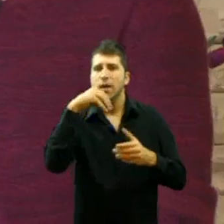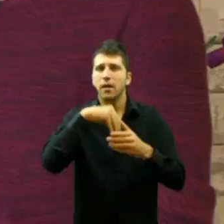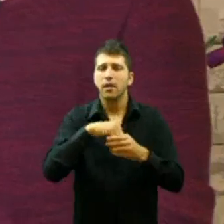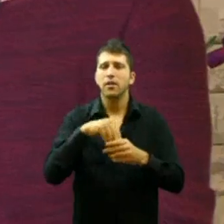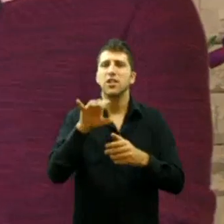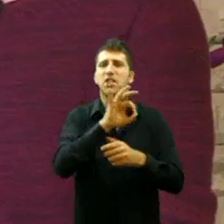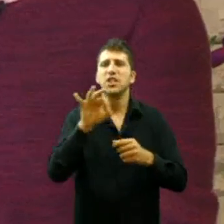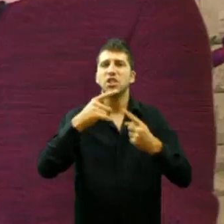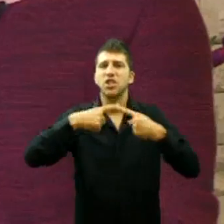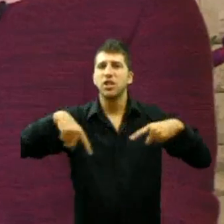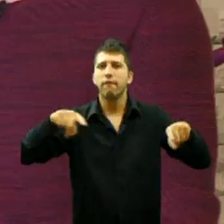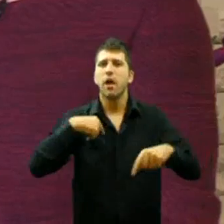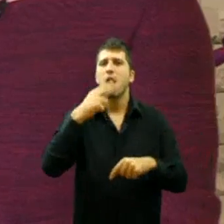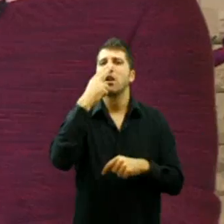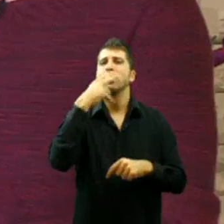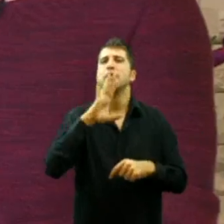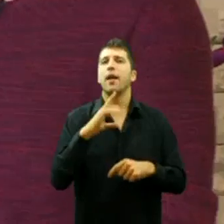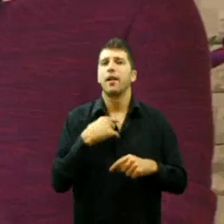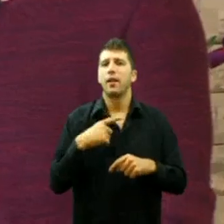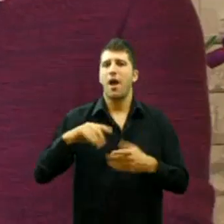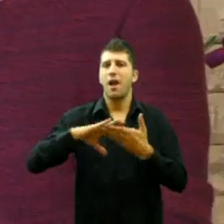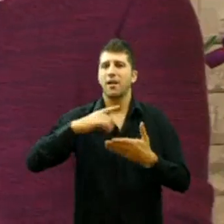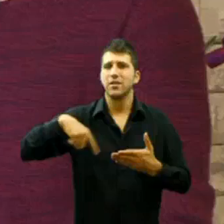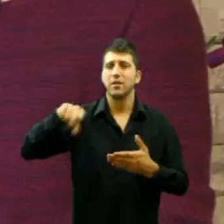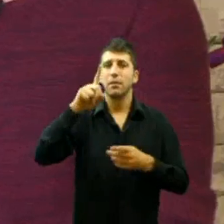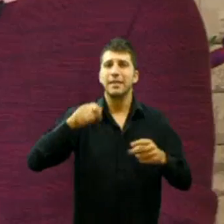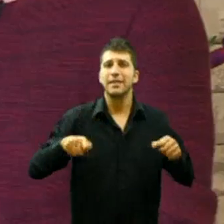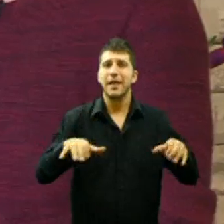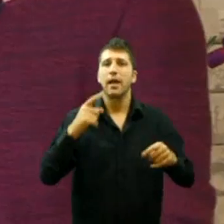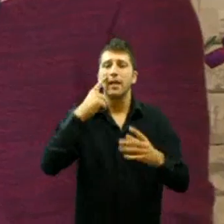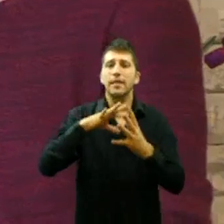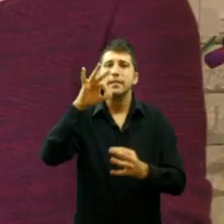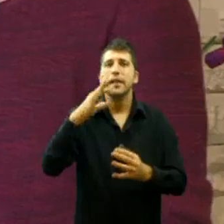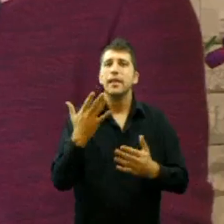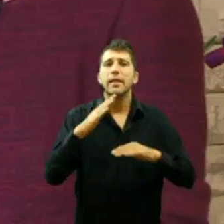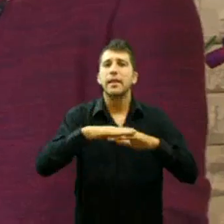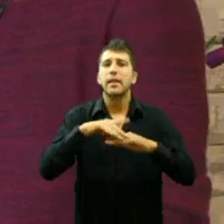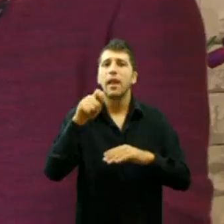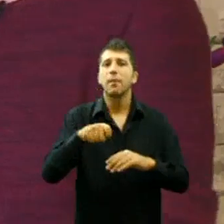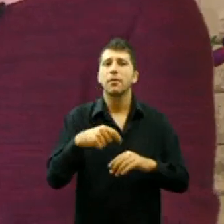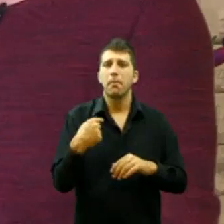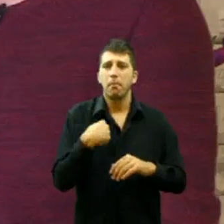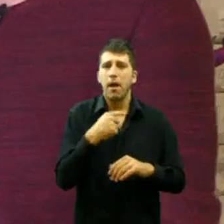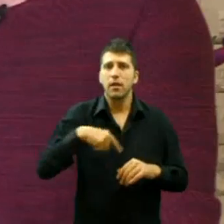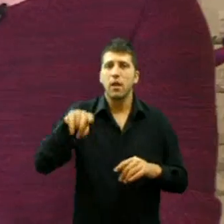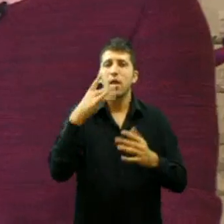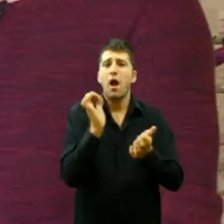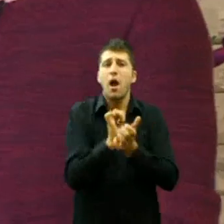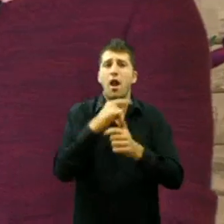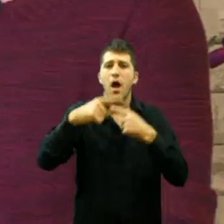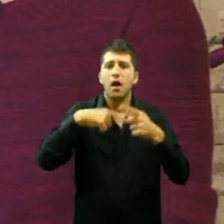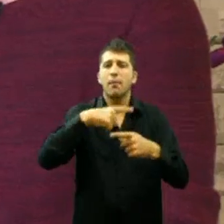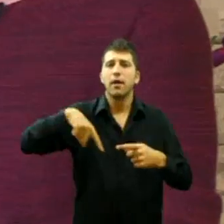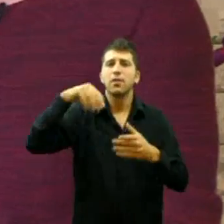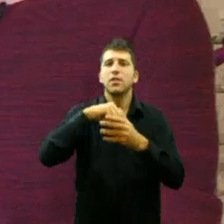çevre olarak alışık değilsin bir kere. Yani bir tekerlek sandalyede insanın neler yapacağını ben dahil sülalede belki kimse bilmiyor.